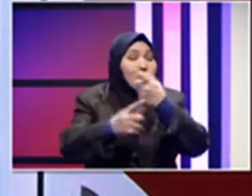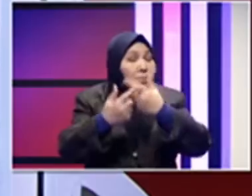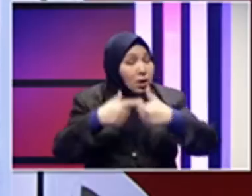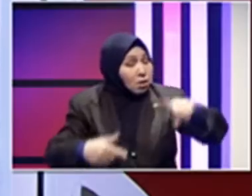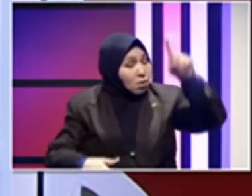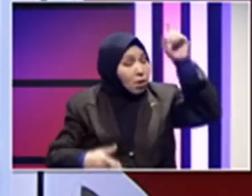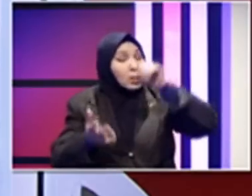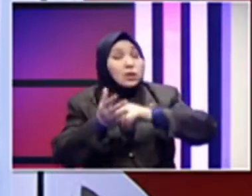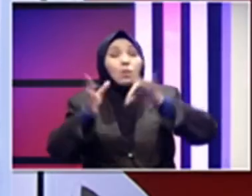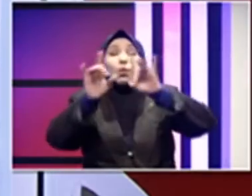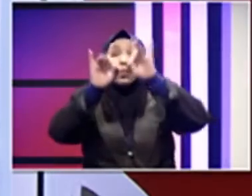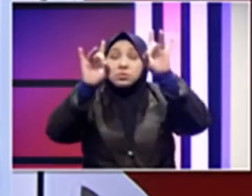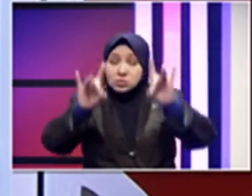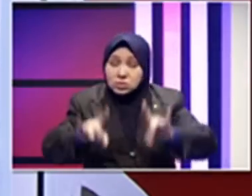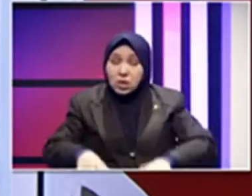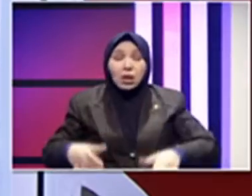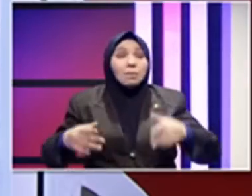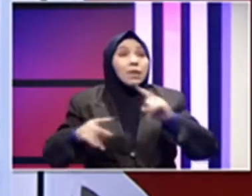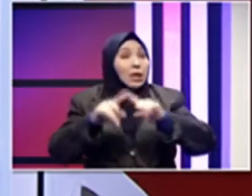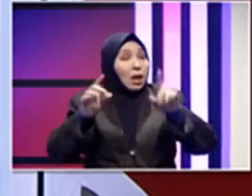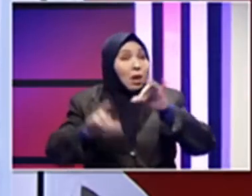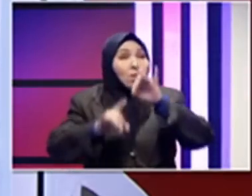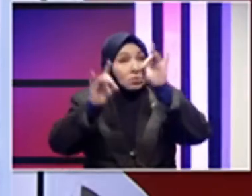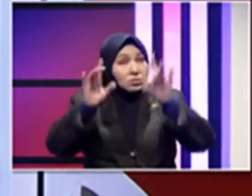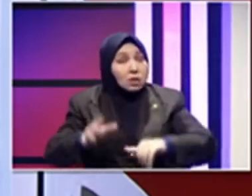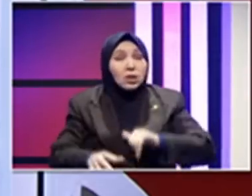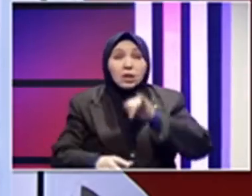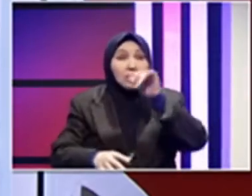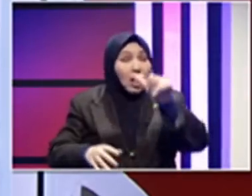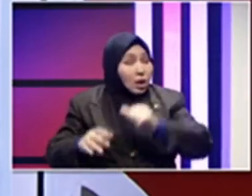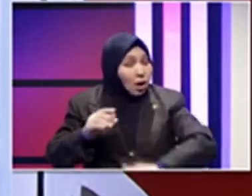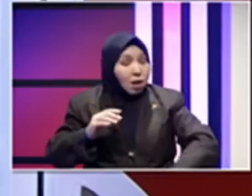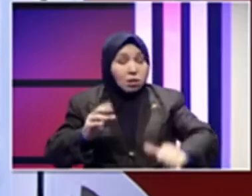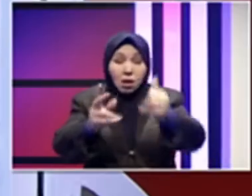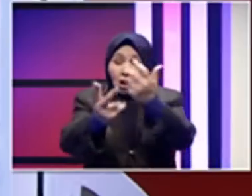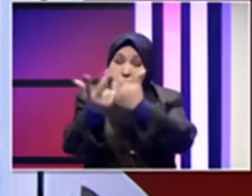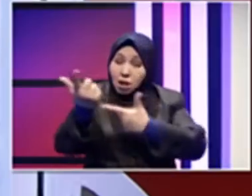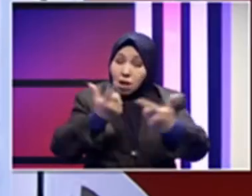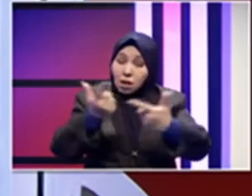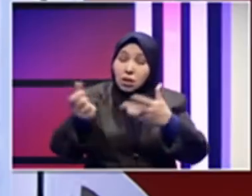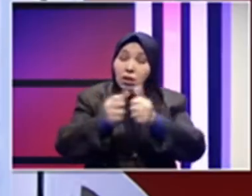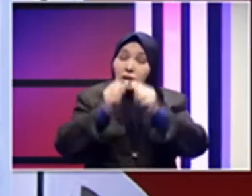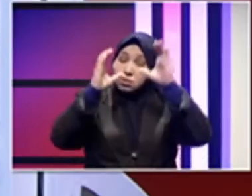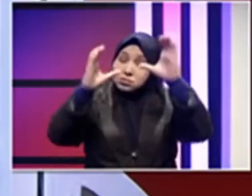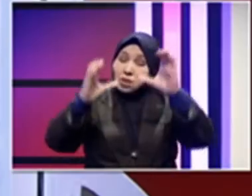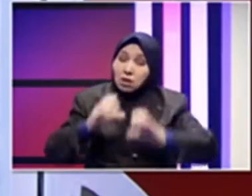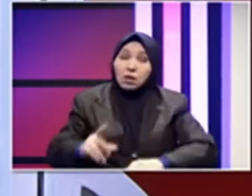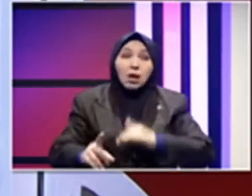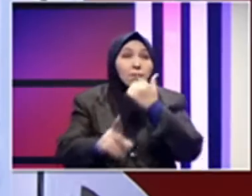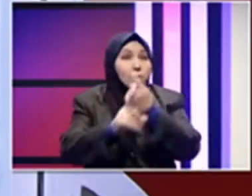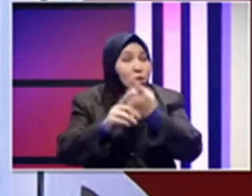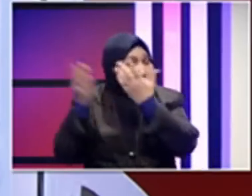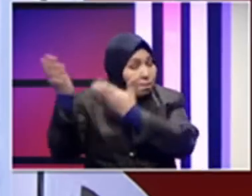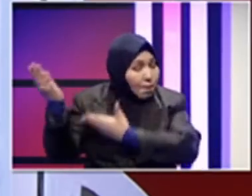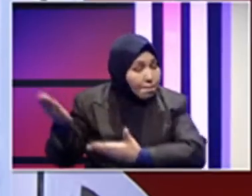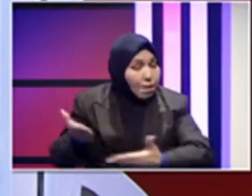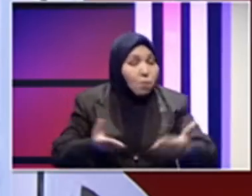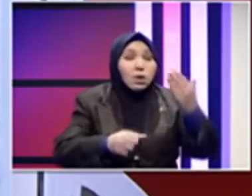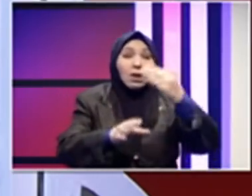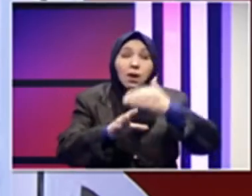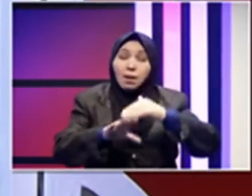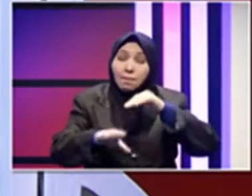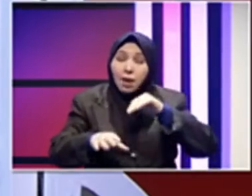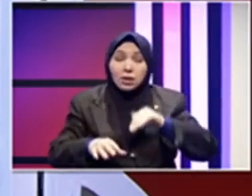ujian, yang ini ada ujian, tapi kalau ujian tidak disikapi dengan cara yang betul, ia akan membawa kepada